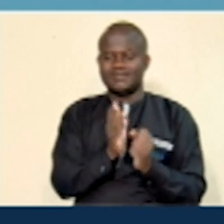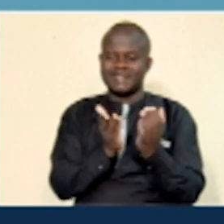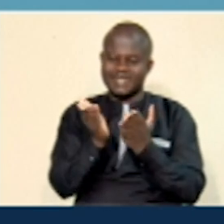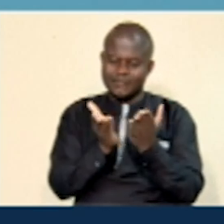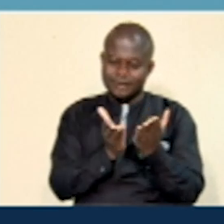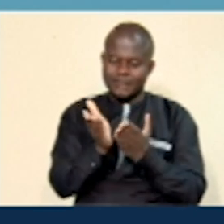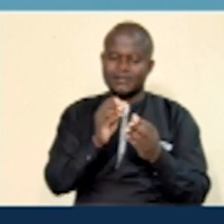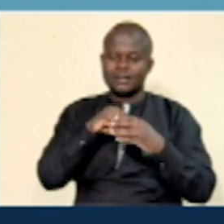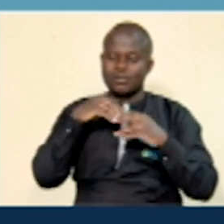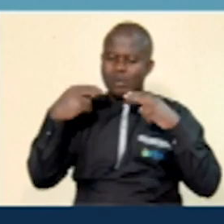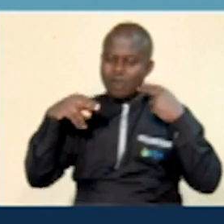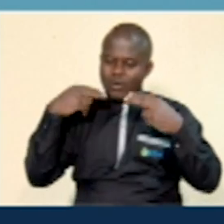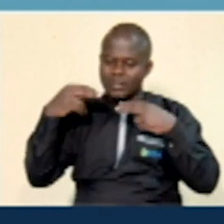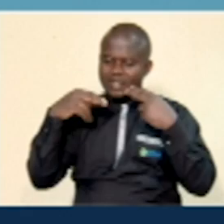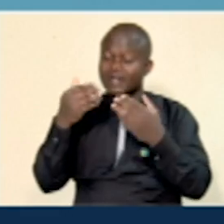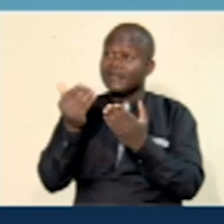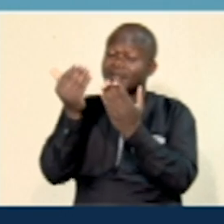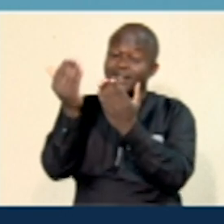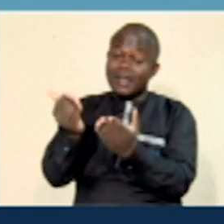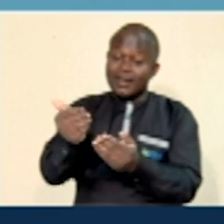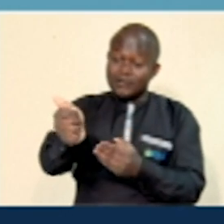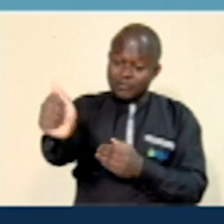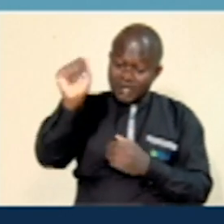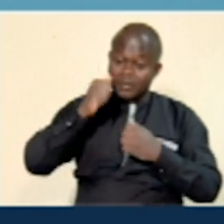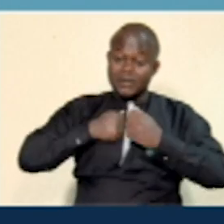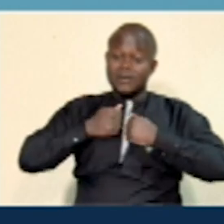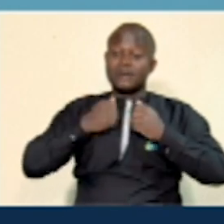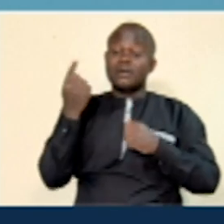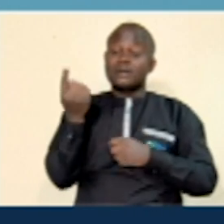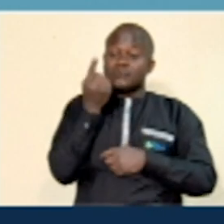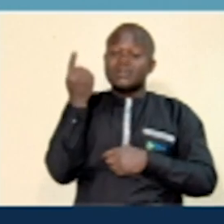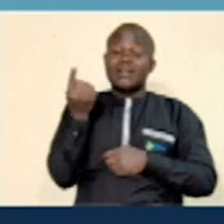Serivisi zo mu mahoteli yanyu ni mwebwe abanyarwanda gusa